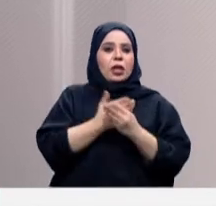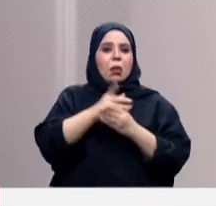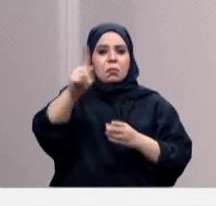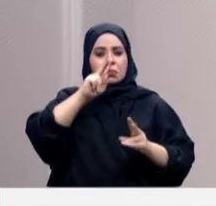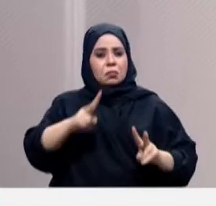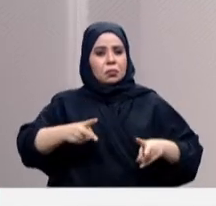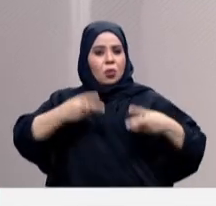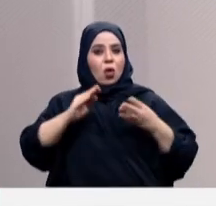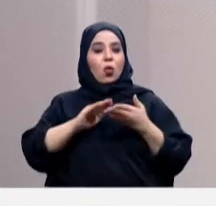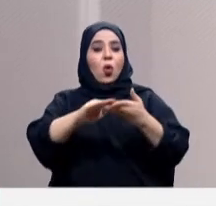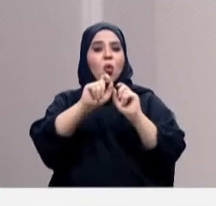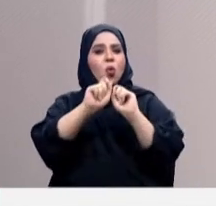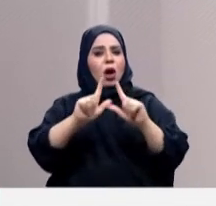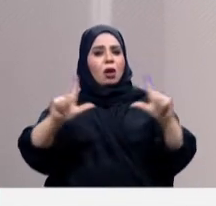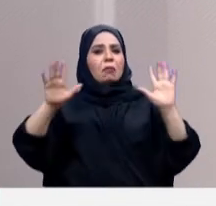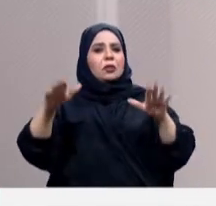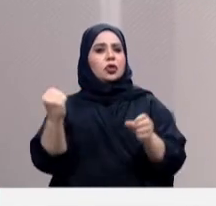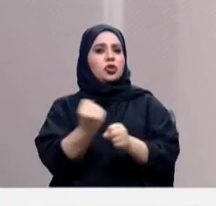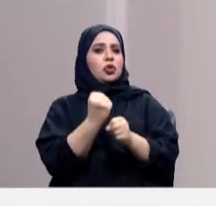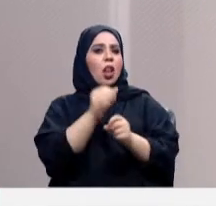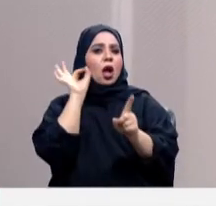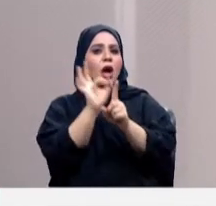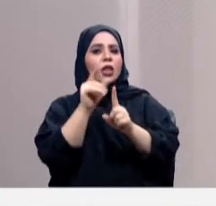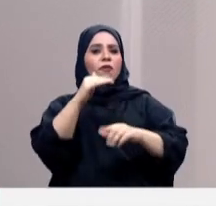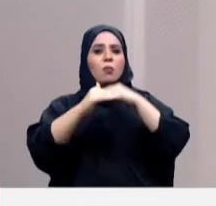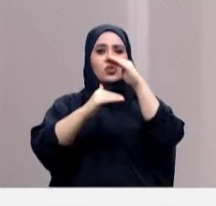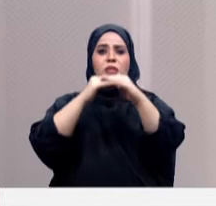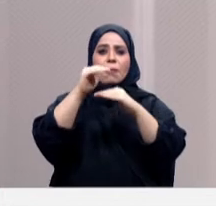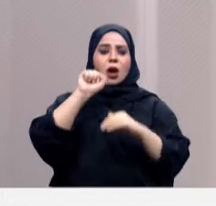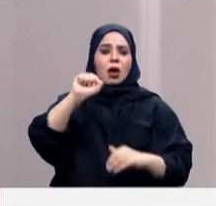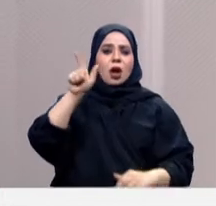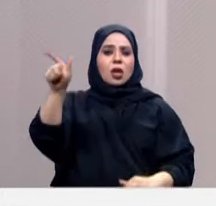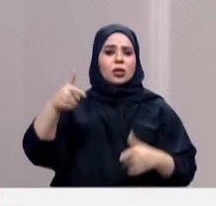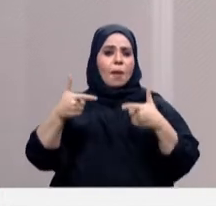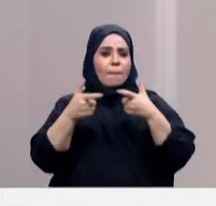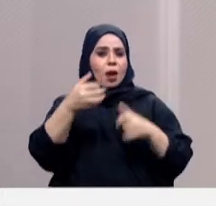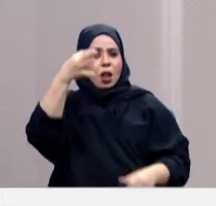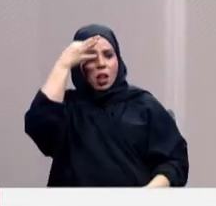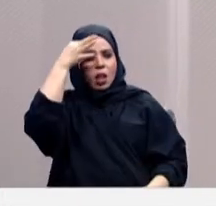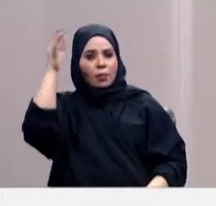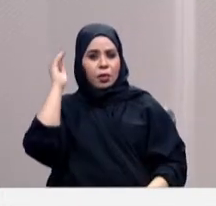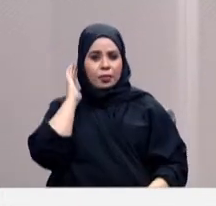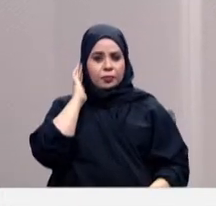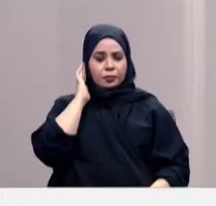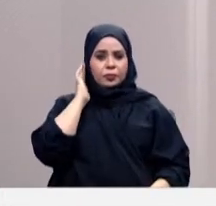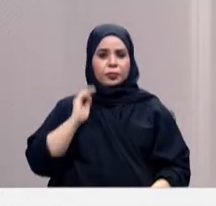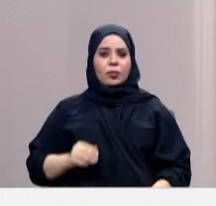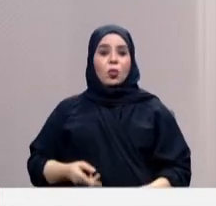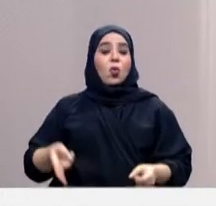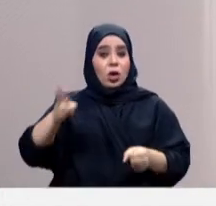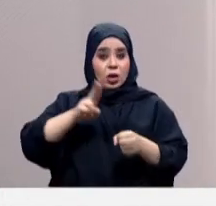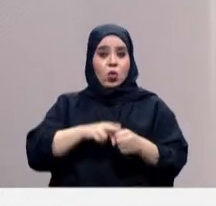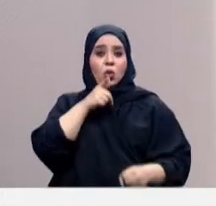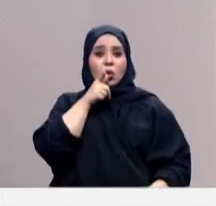تقديرا لمساهماتها البارزة في تحقيق أهداف التنمية المستدامة والمتعلقة بمكافحة الأمراض غير السارية.